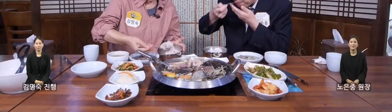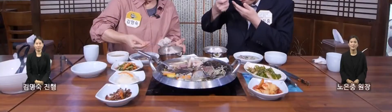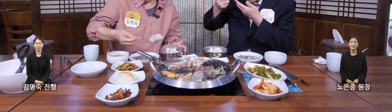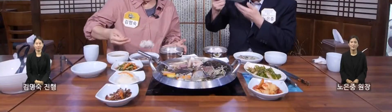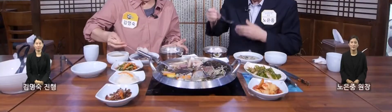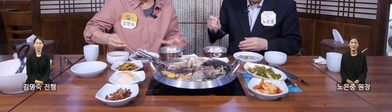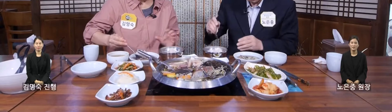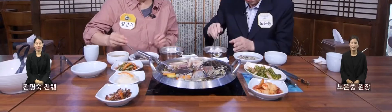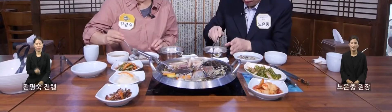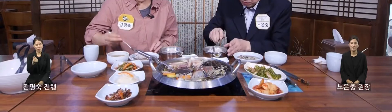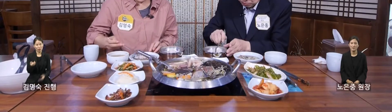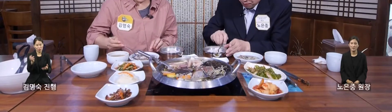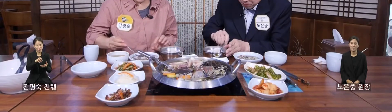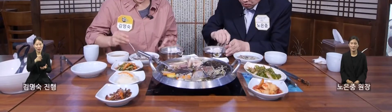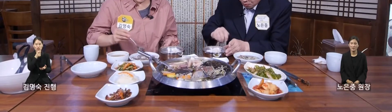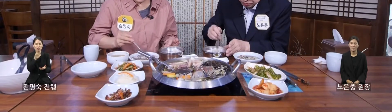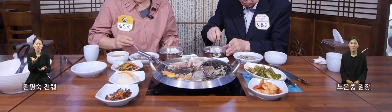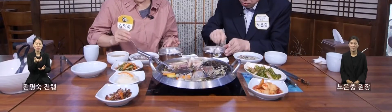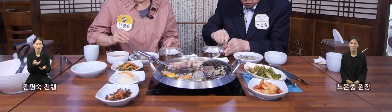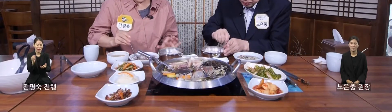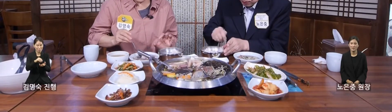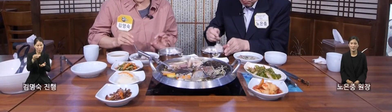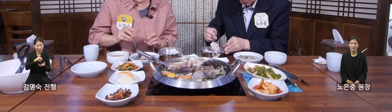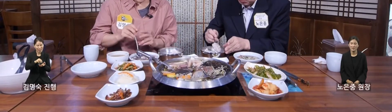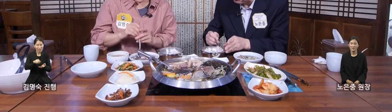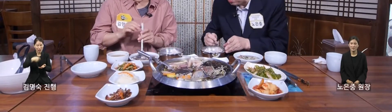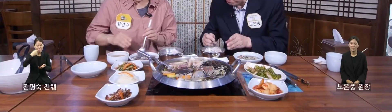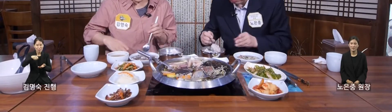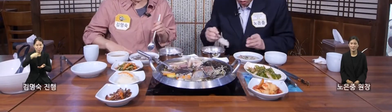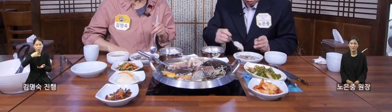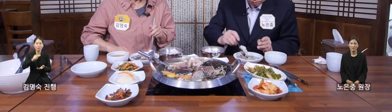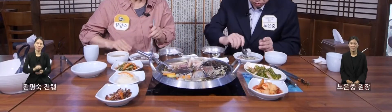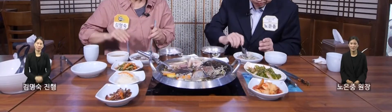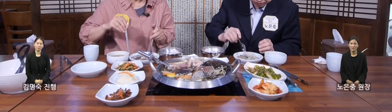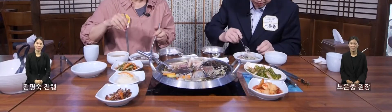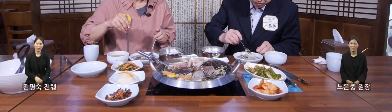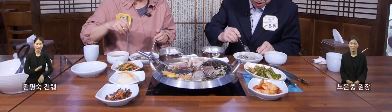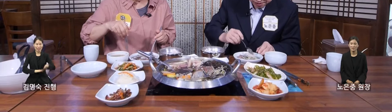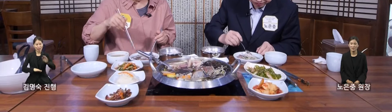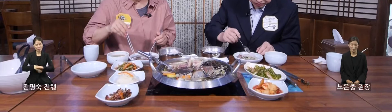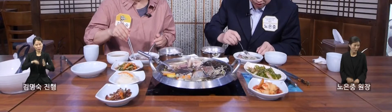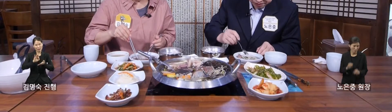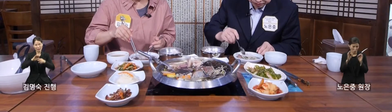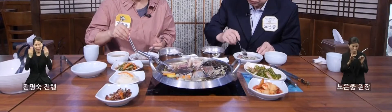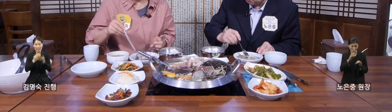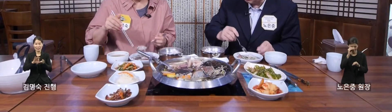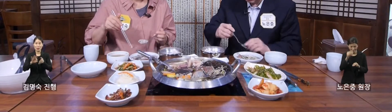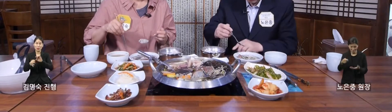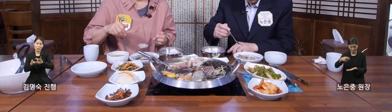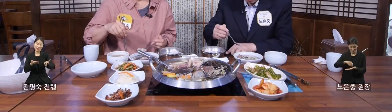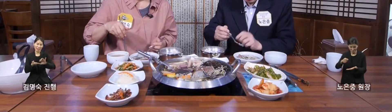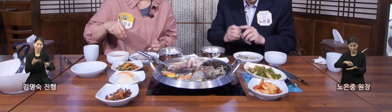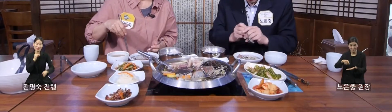조금만. 국물에 말아서 아까 양손을 다 쓴다고 해야 돼? 네. 예, 이렇게 양손을